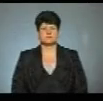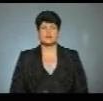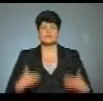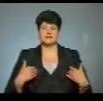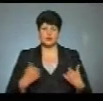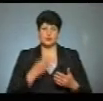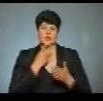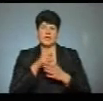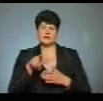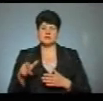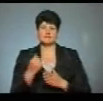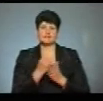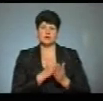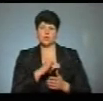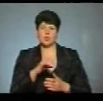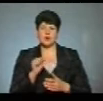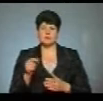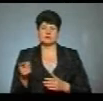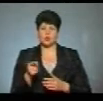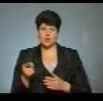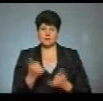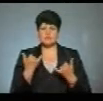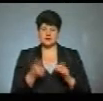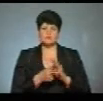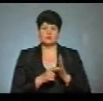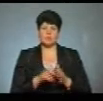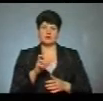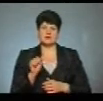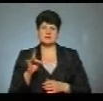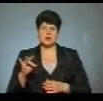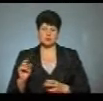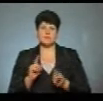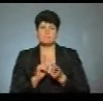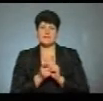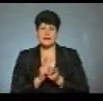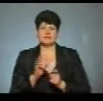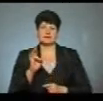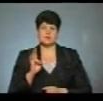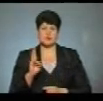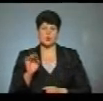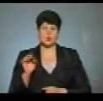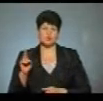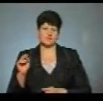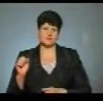Вітаю глядачів телеканалу ЮА Тернопіль. В ефірі новини. У студії Богдана Сарабун, сурдопереклад Надія Коцовська.